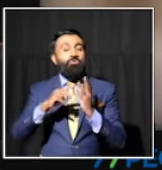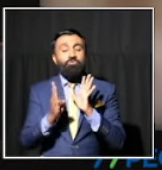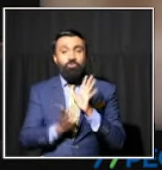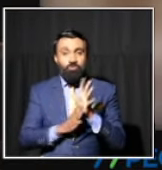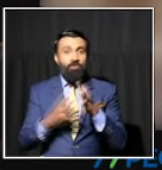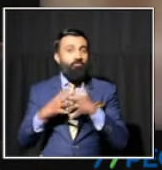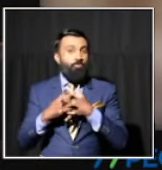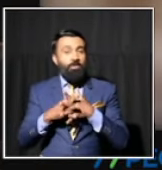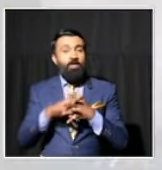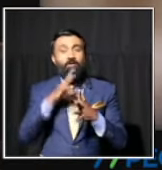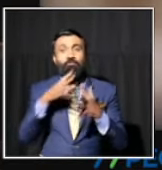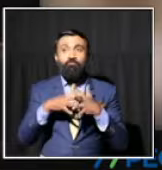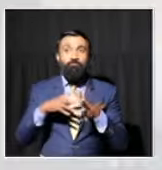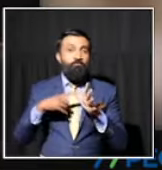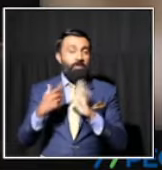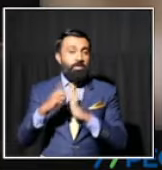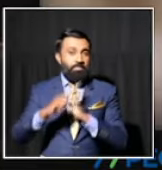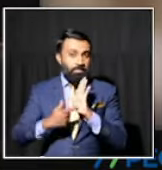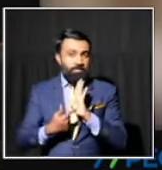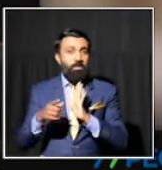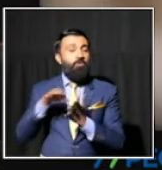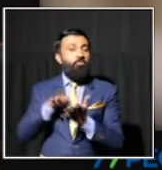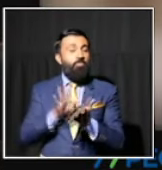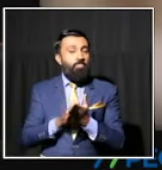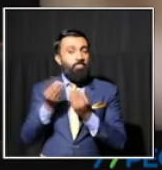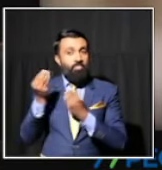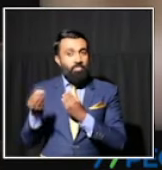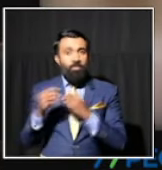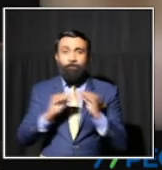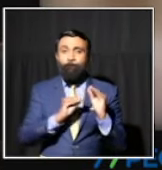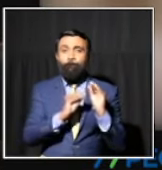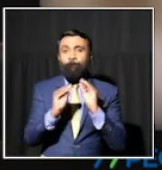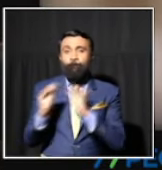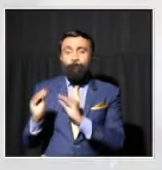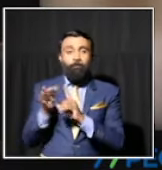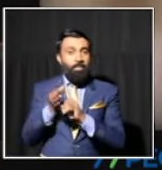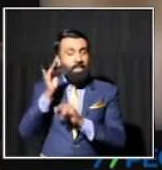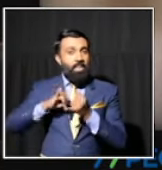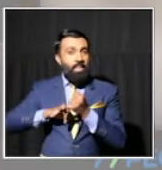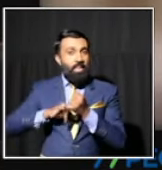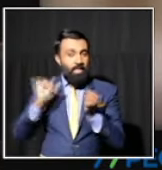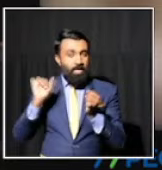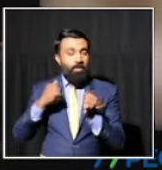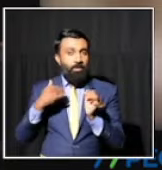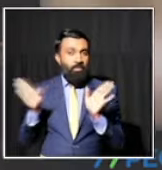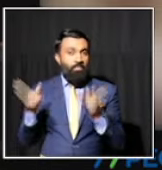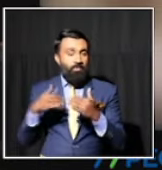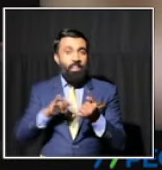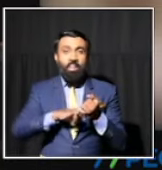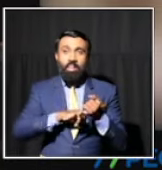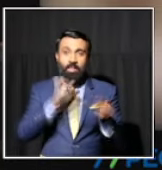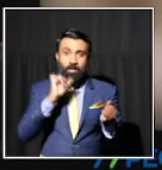මැතිතුමා වජිර ප්‍රියන්තලු තව දෙන්නෙක් තමයි මේක අනුමත කරන්නේ. මේක ටිකක් පහු වෙනකොට ජනාධිපති ලේකම් කාර්යාලයෙන් කැඳවලා ලේකම්වරයාටත්